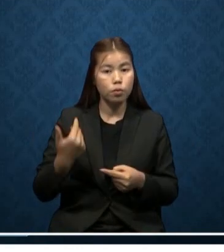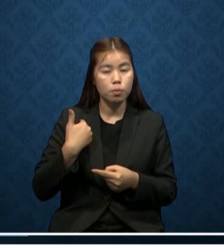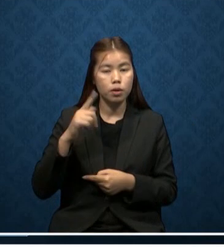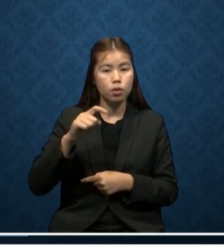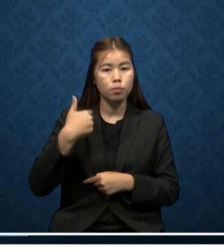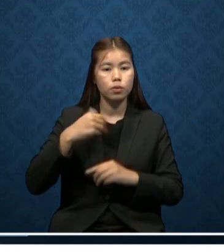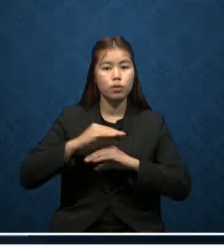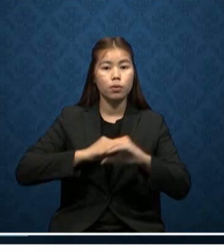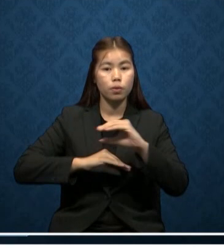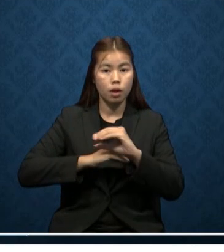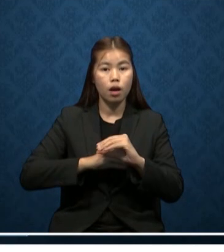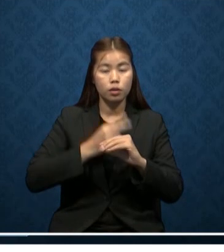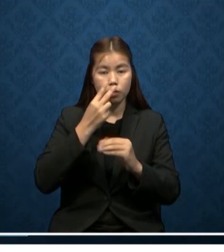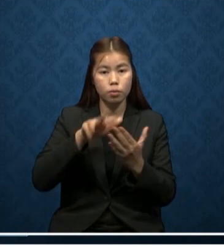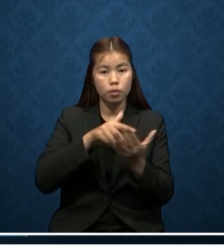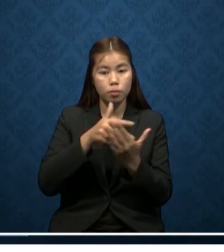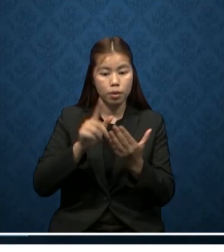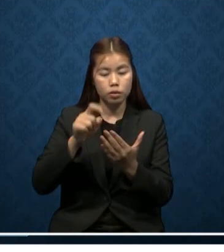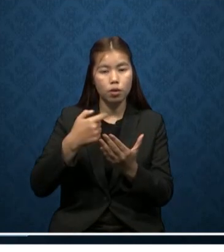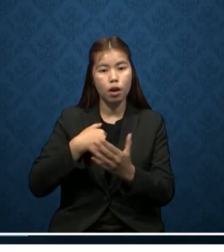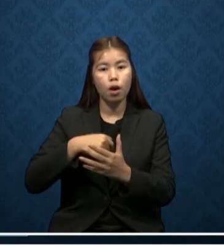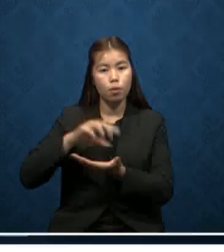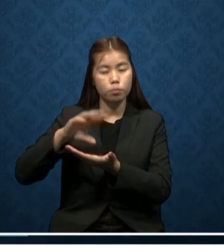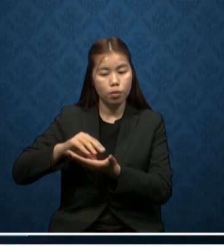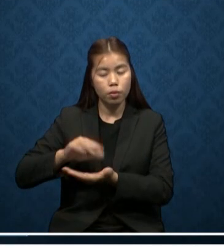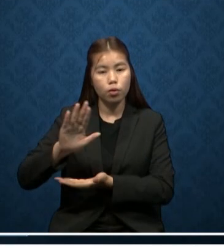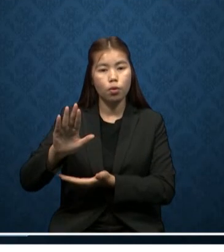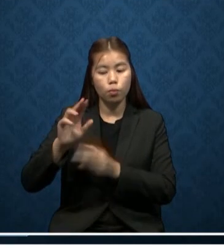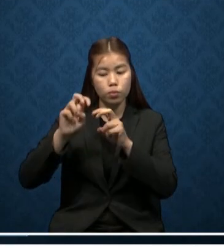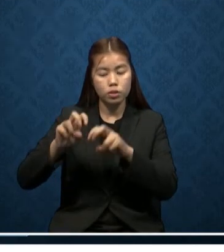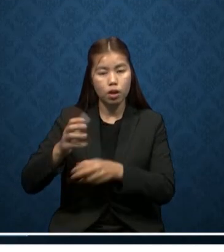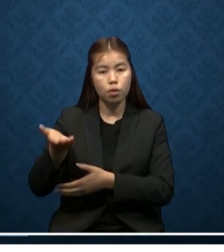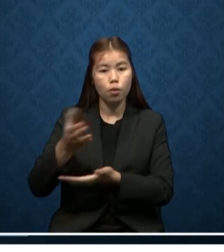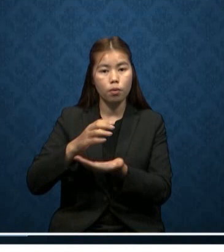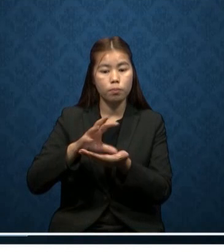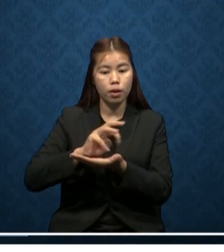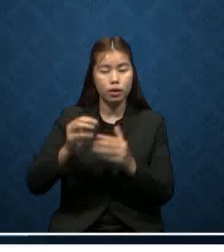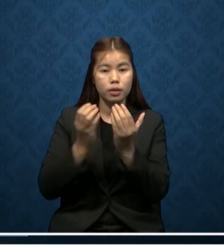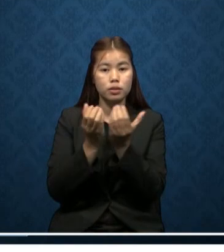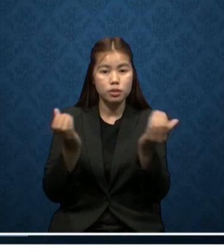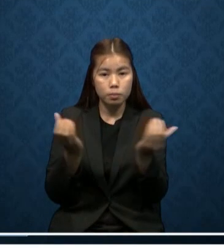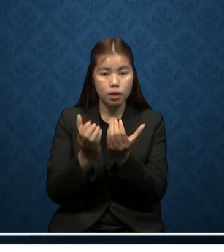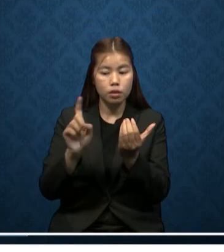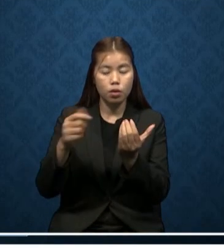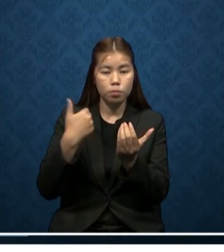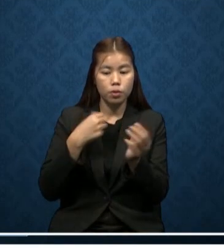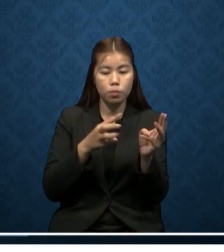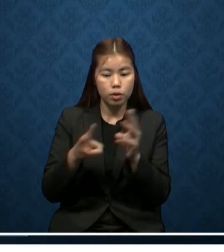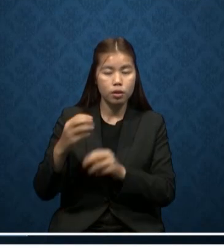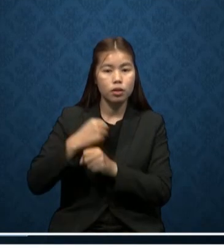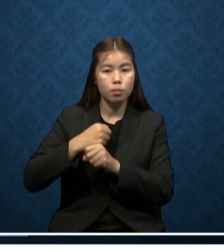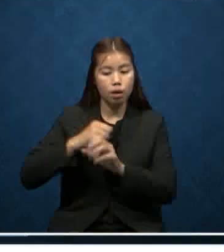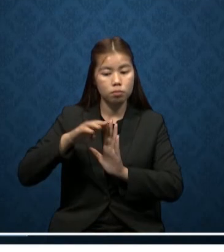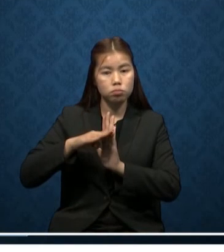นี้โดยเร่งนำผลการศึกษาของมหาวิทยาลัยธรรมศาสตร์มากำหนดแนวทางการดำเนินงานการขับเคลื่อน